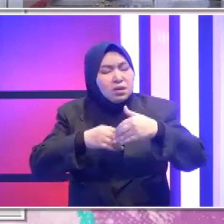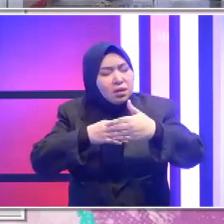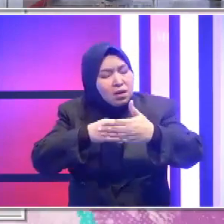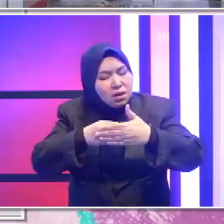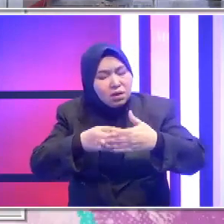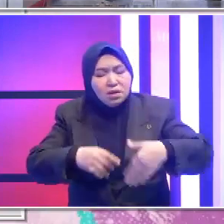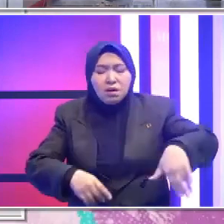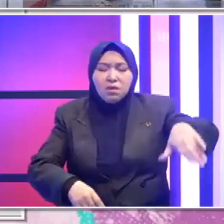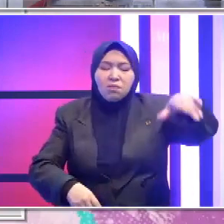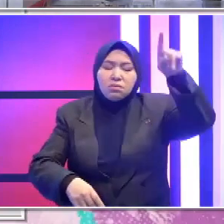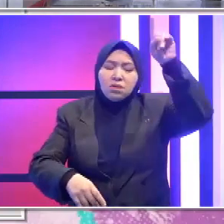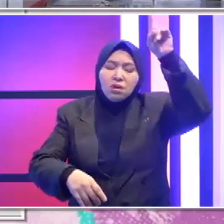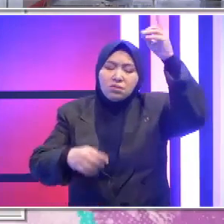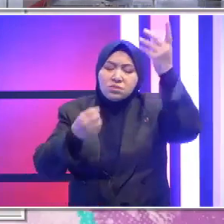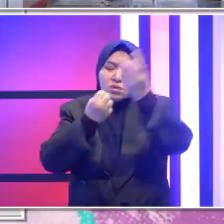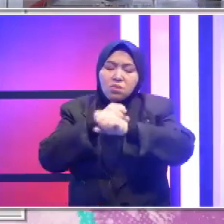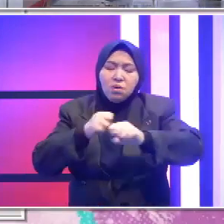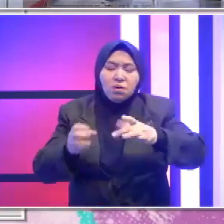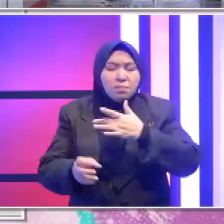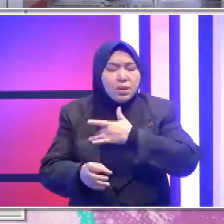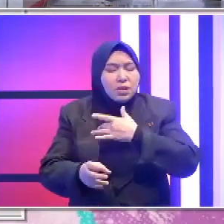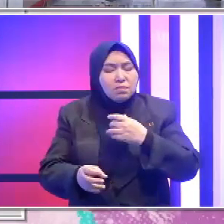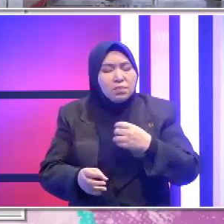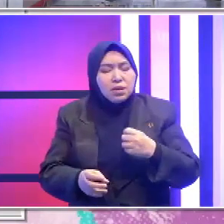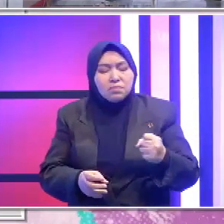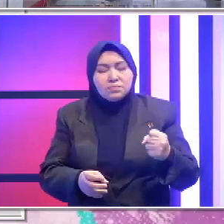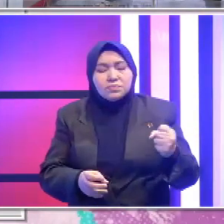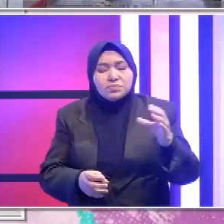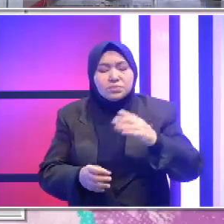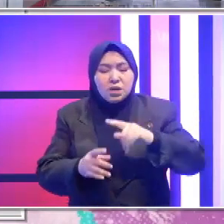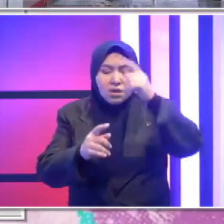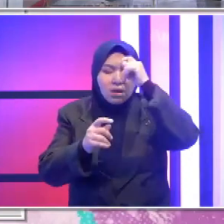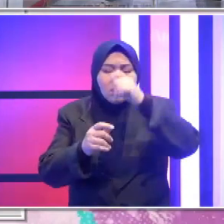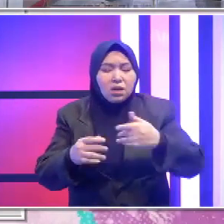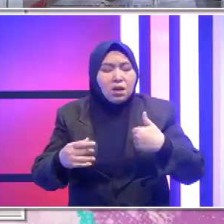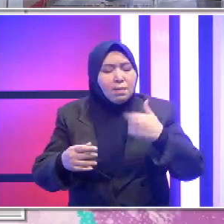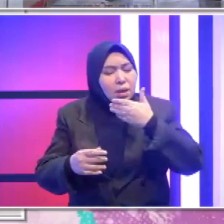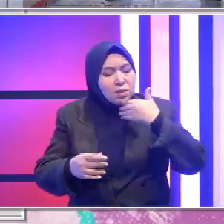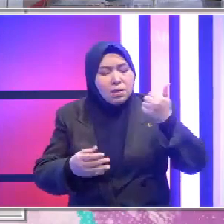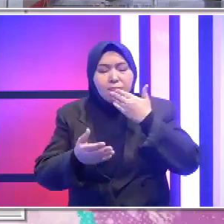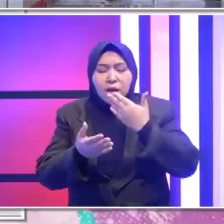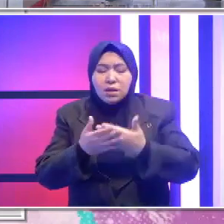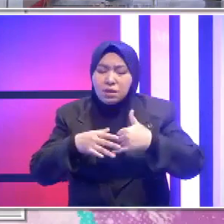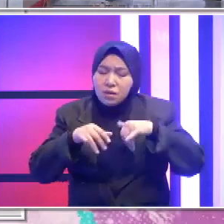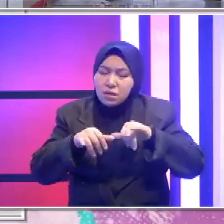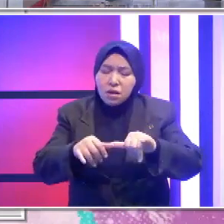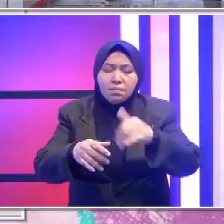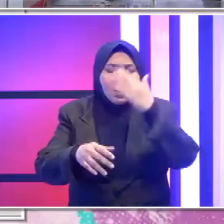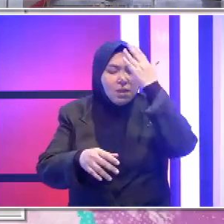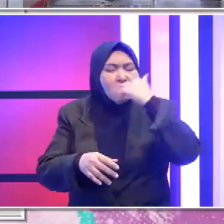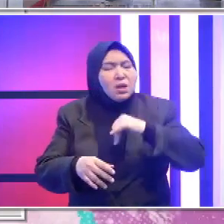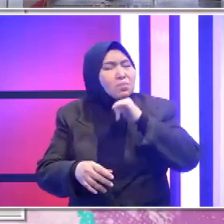you've ever come Hai Elsa data Kimung